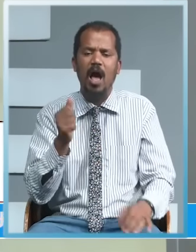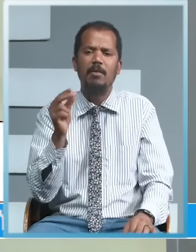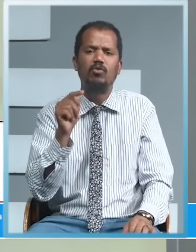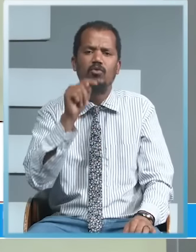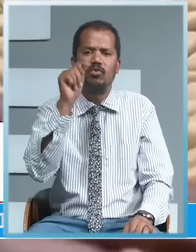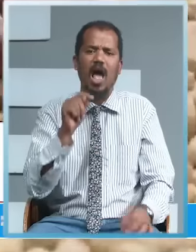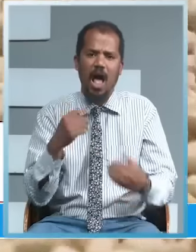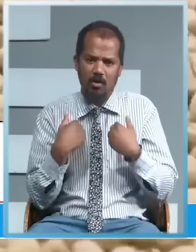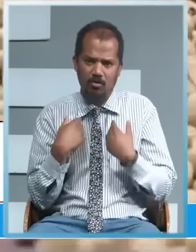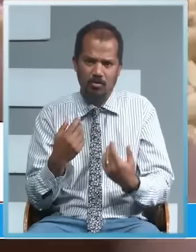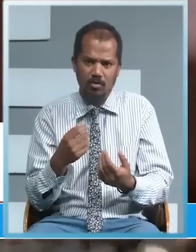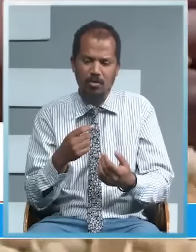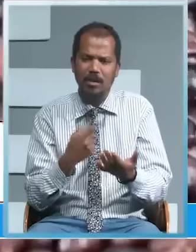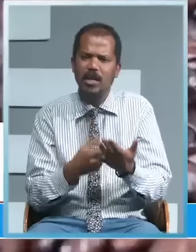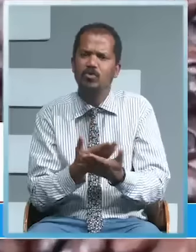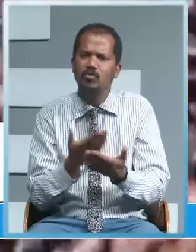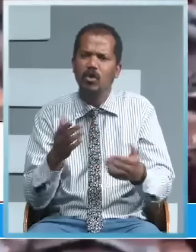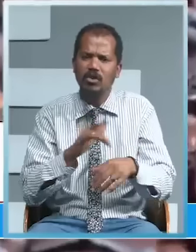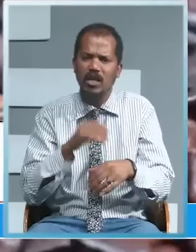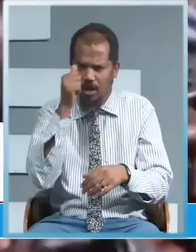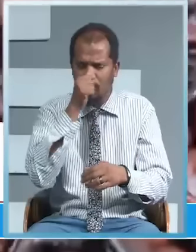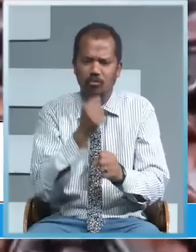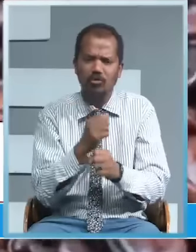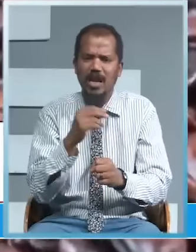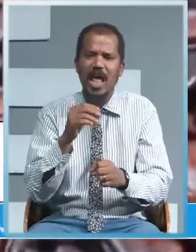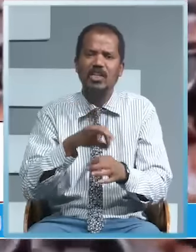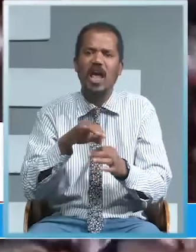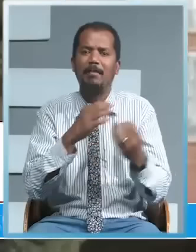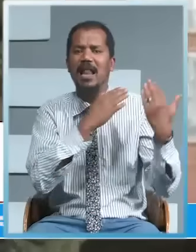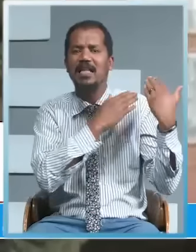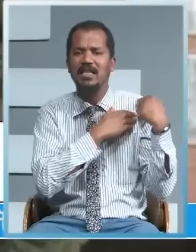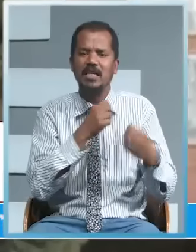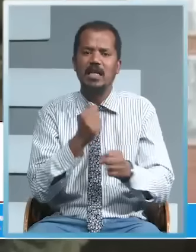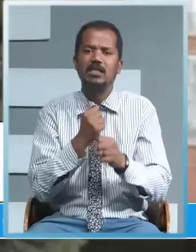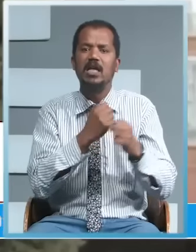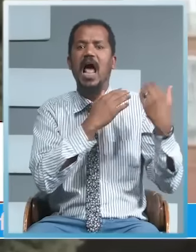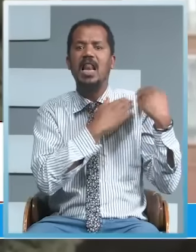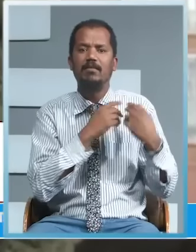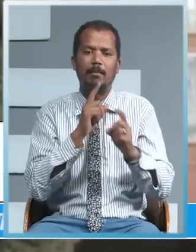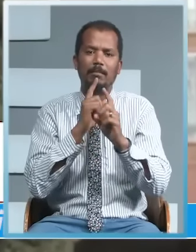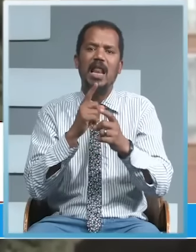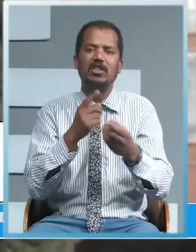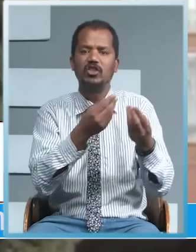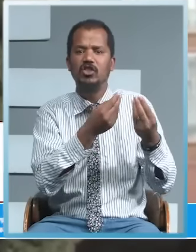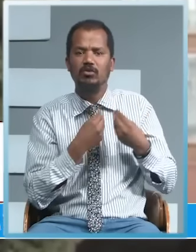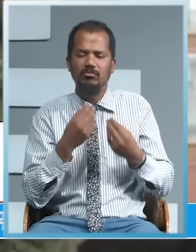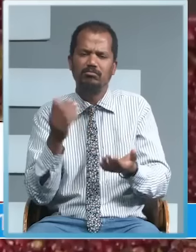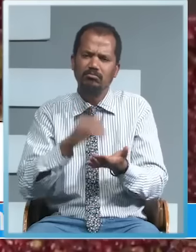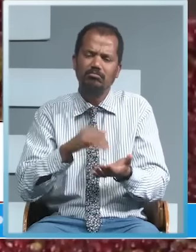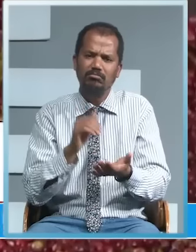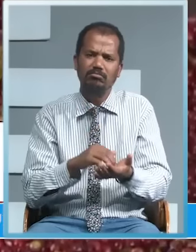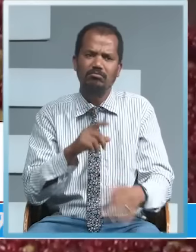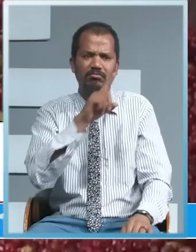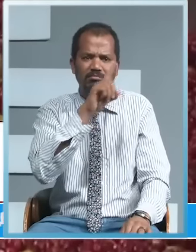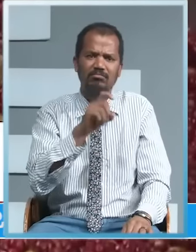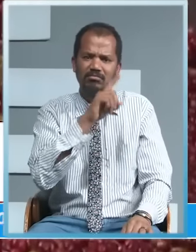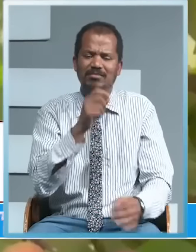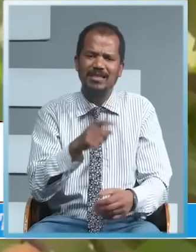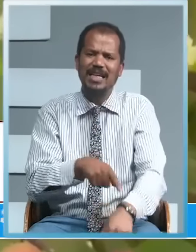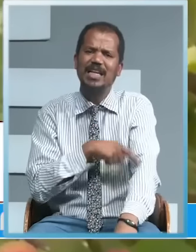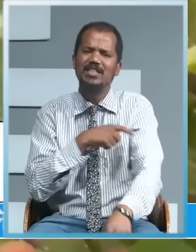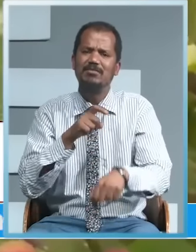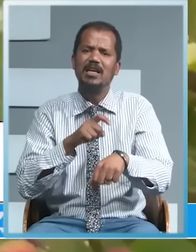አቤቱታዎች አሉና በተነሱት ጉዳዮች ላይ የኢትዮጵያ ቡናና ሻይ ባለስልጣን የሥራ ኃላፊዎች ምላሽ እንዲሰጡን በተደጋጋሚ ጠይቀን